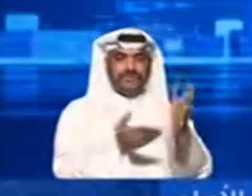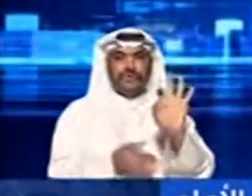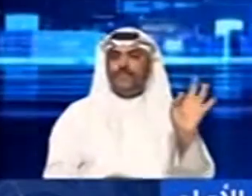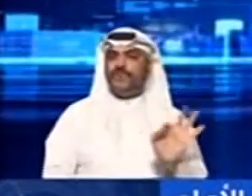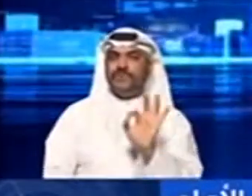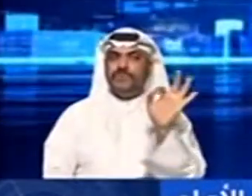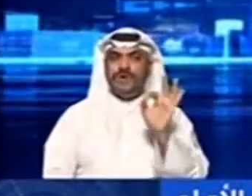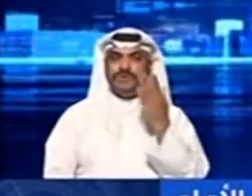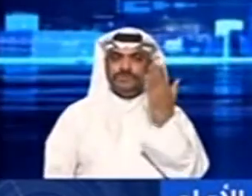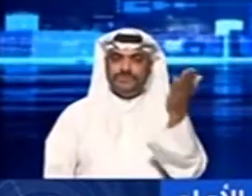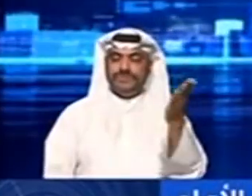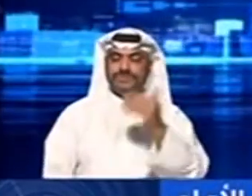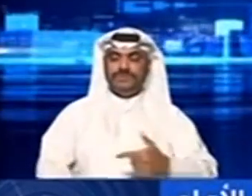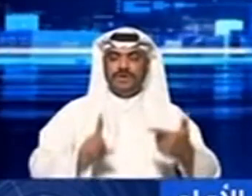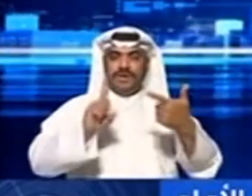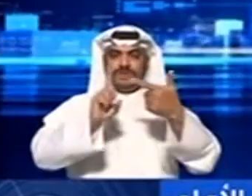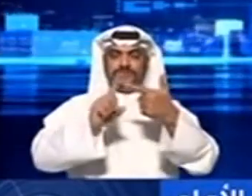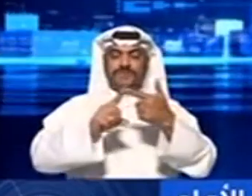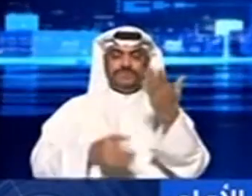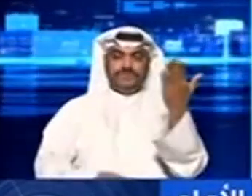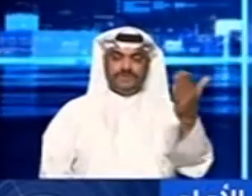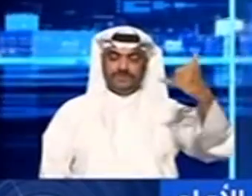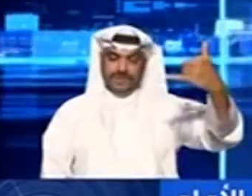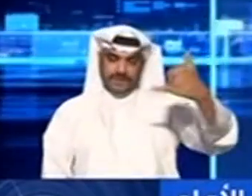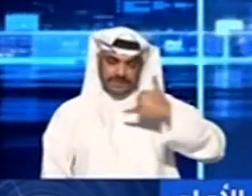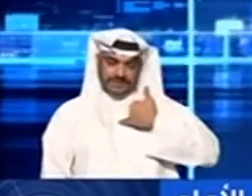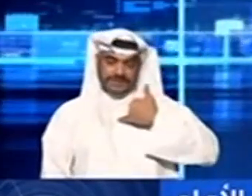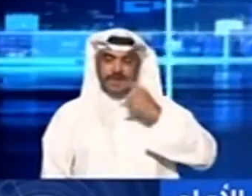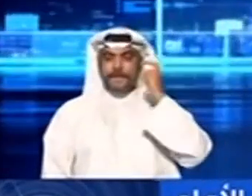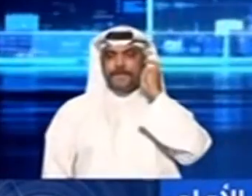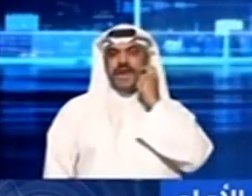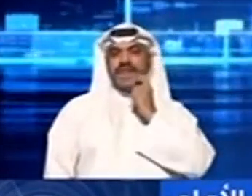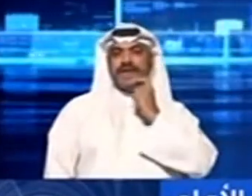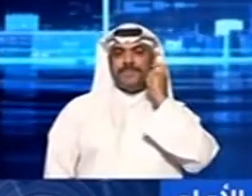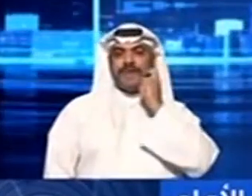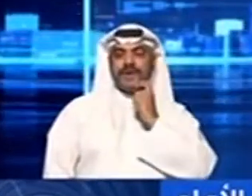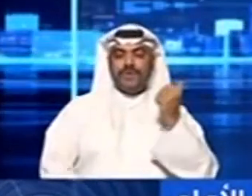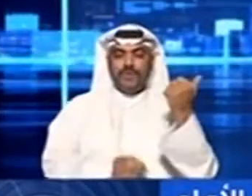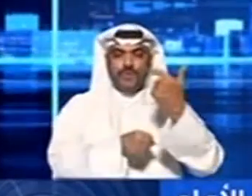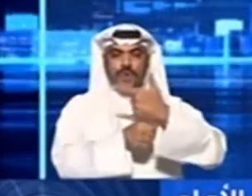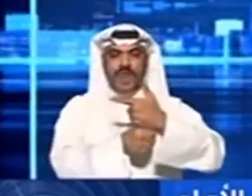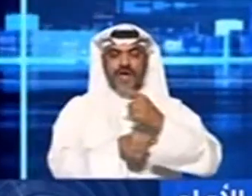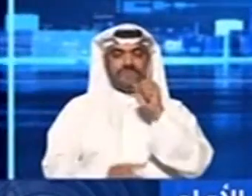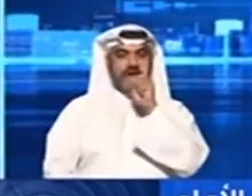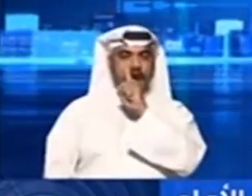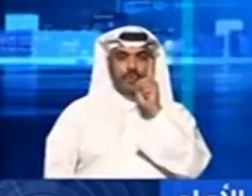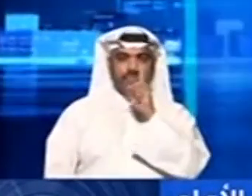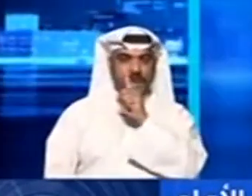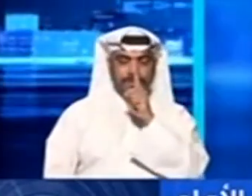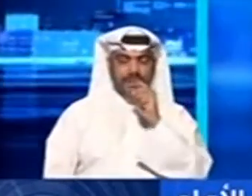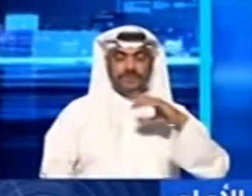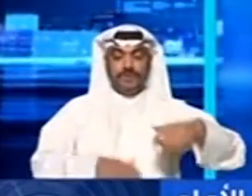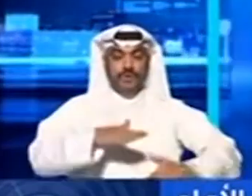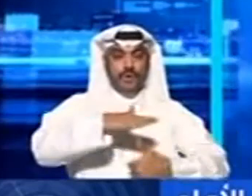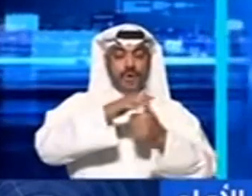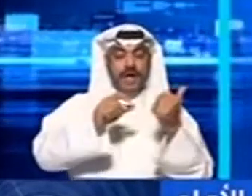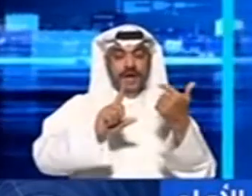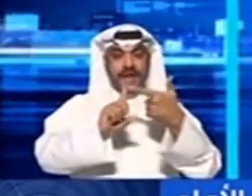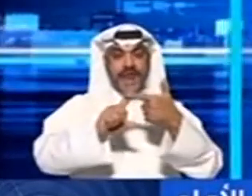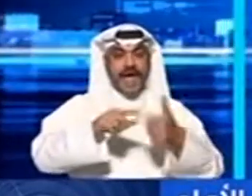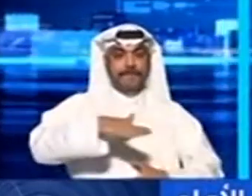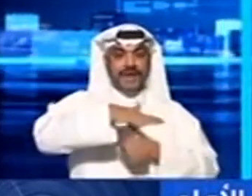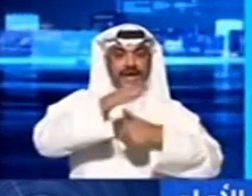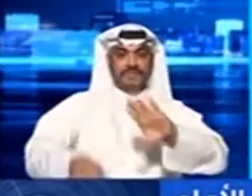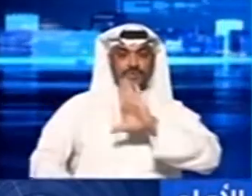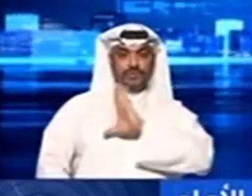أخيه صاحب السمو الشيخ محمد بن زايد آل نهيان ولي عهد أبو ظبي نائب القائد الأعلى للقوات